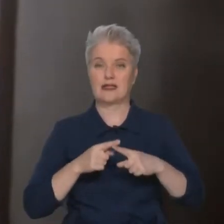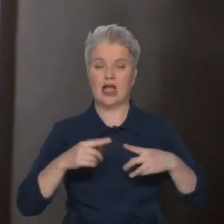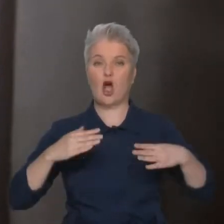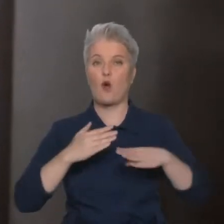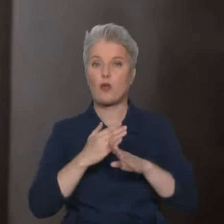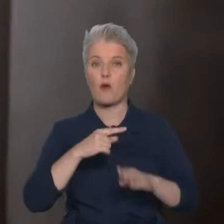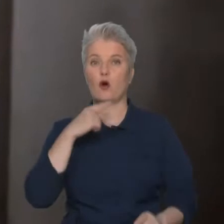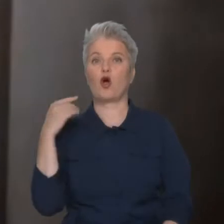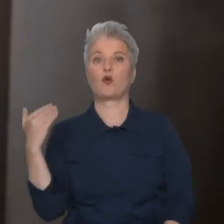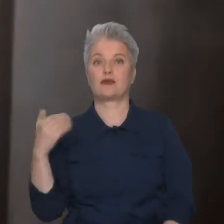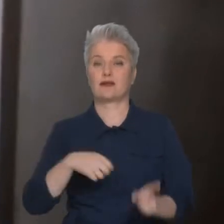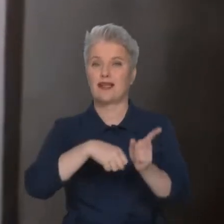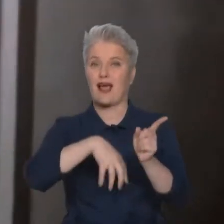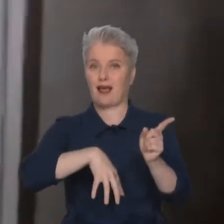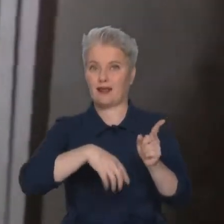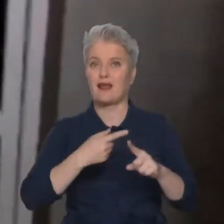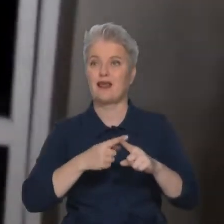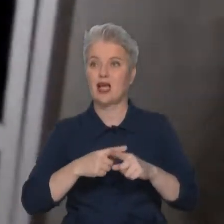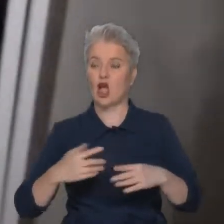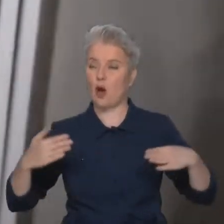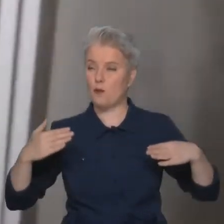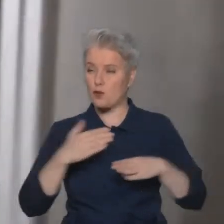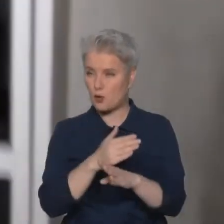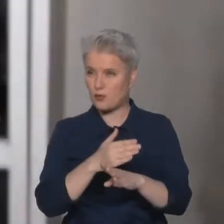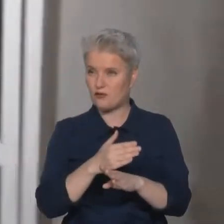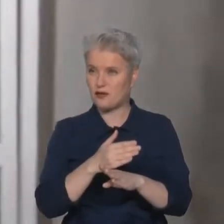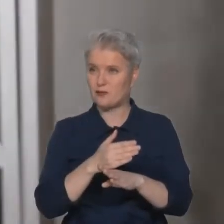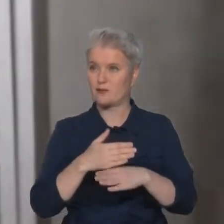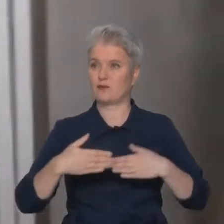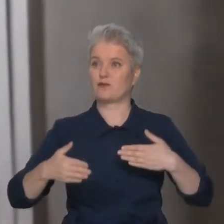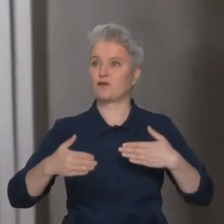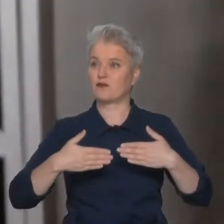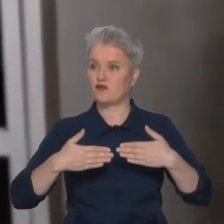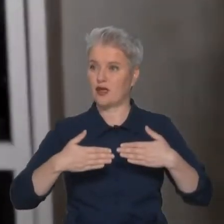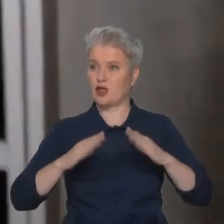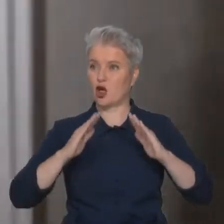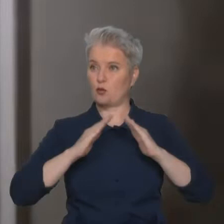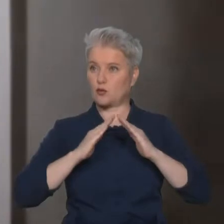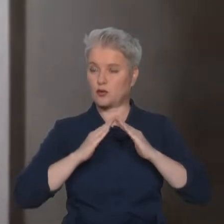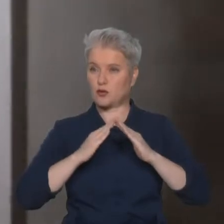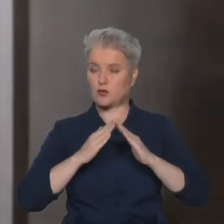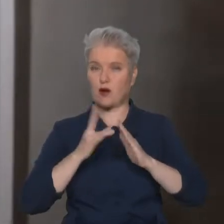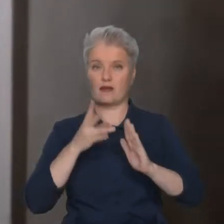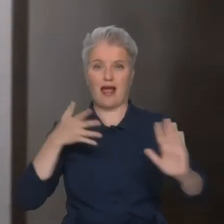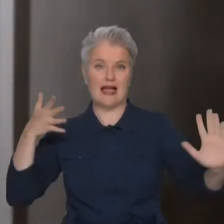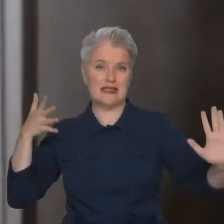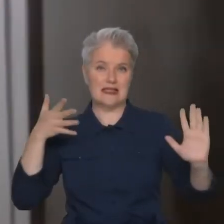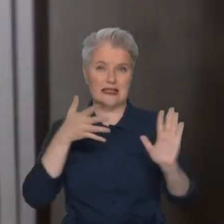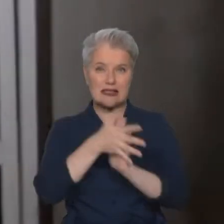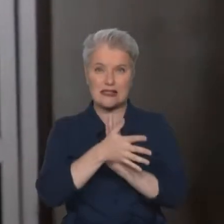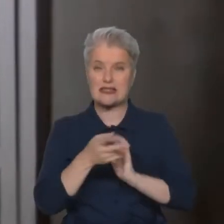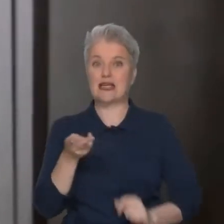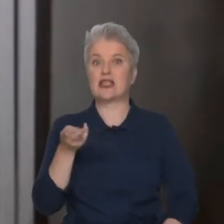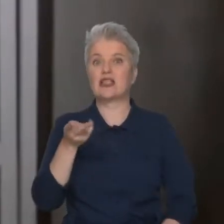уламок російської ракети, який пробив двері її будинку, пролетів наскрізь